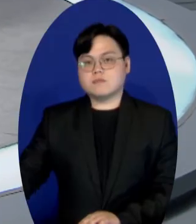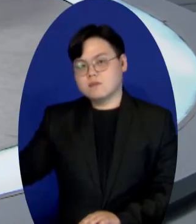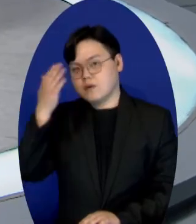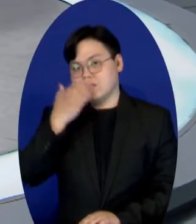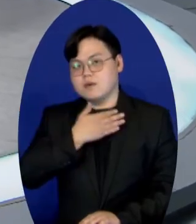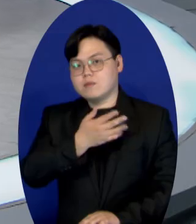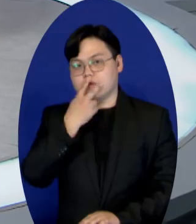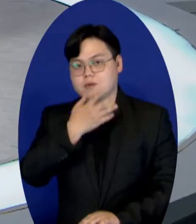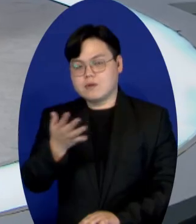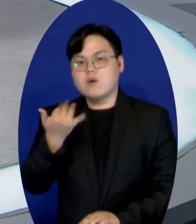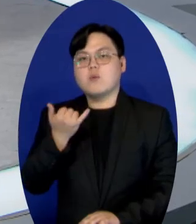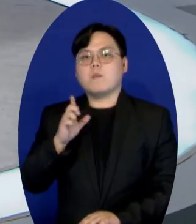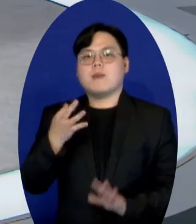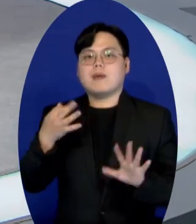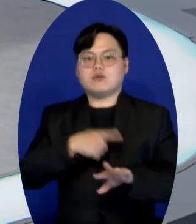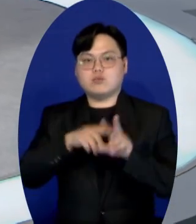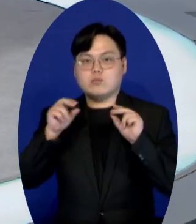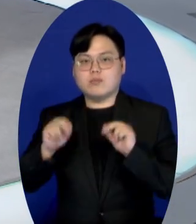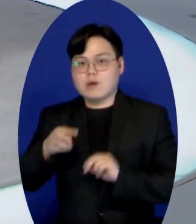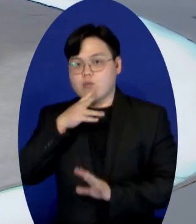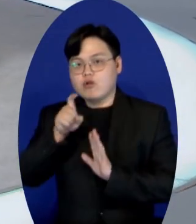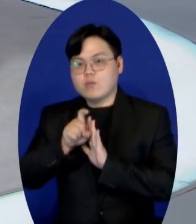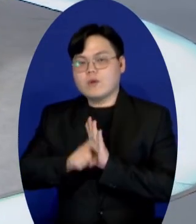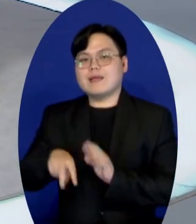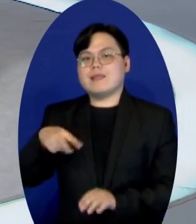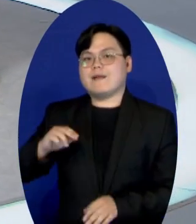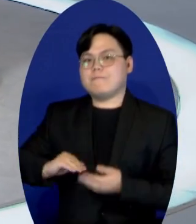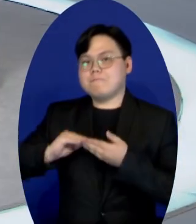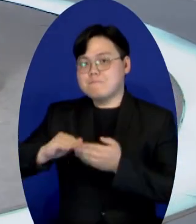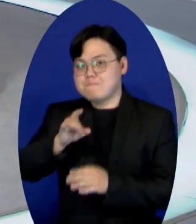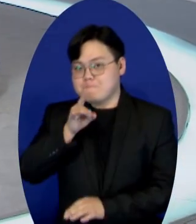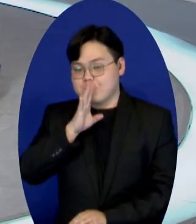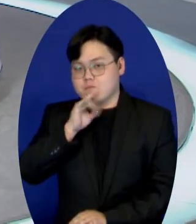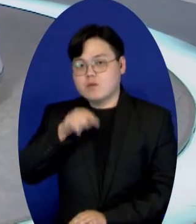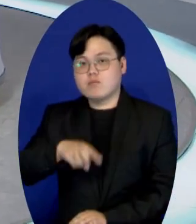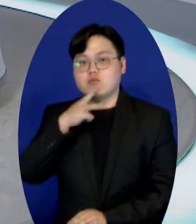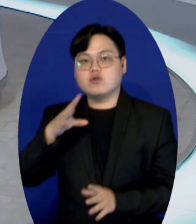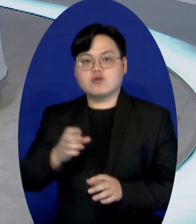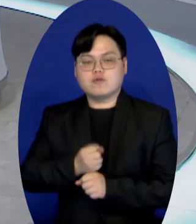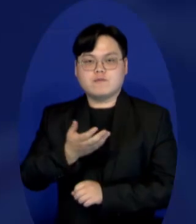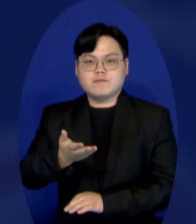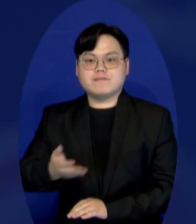Сайн байна уу үзэгчдээ. Улаанбаатар 20 цаг болж байна. Цагийн хурдын лав гаргийн дугаарыг үзүүлье. Өнөөдрийн цагийн үр дээр